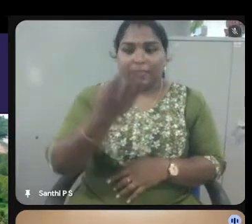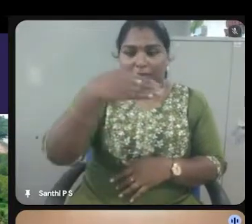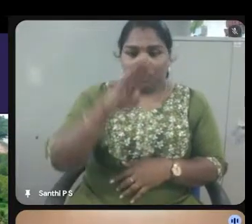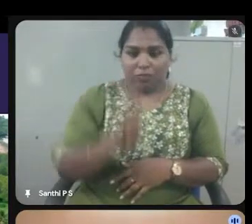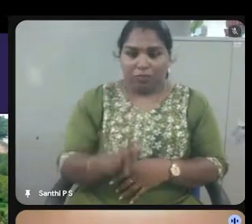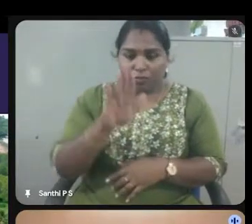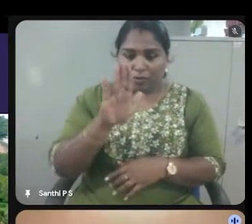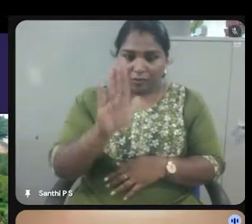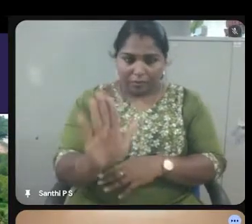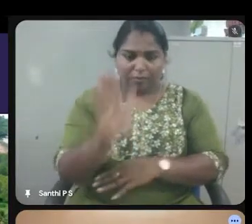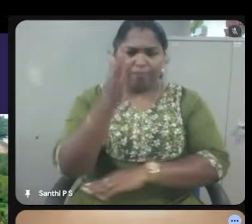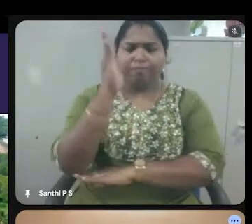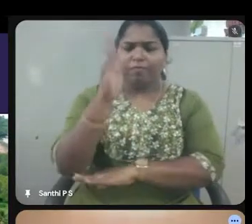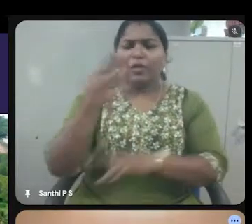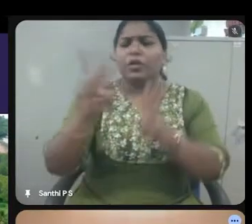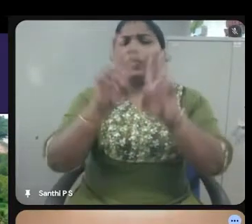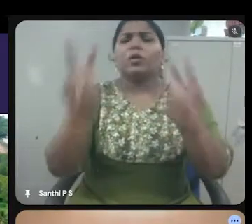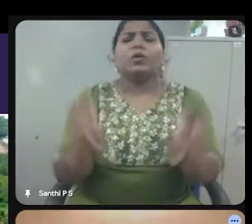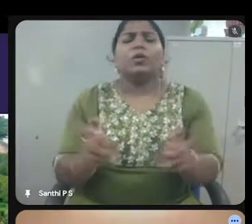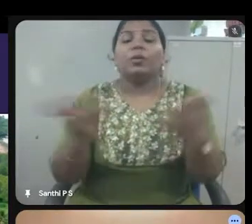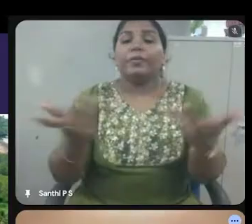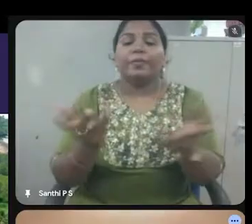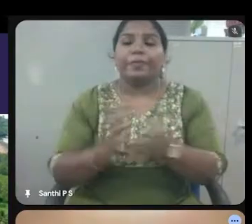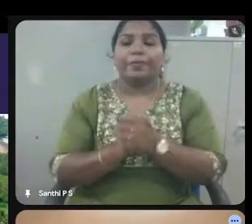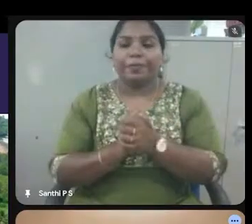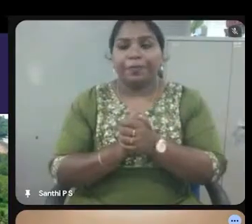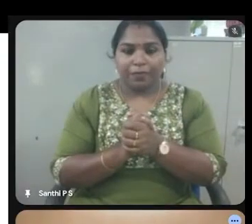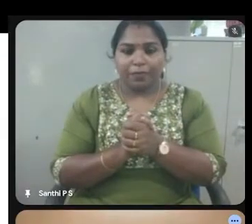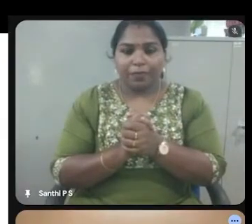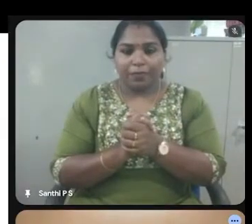95-ാമത്തെ നിഡാസിന്റെ വിഷയം